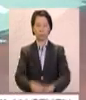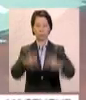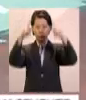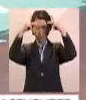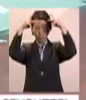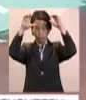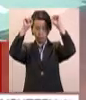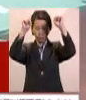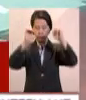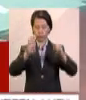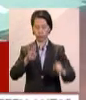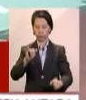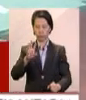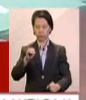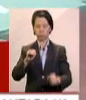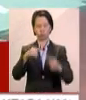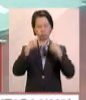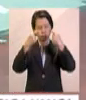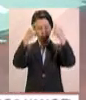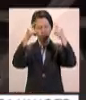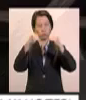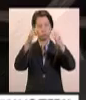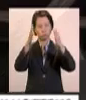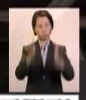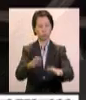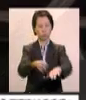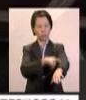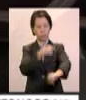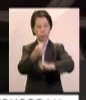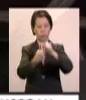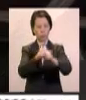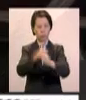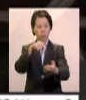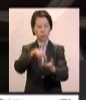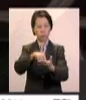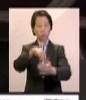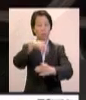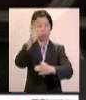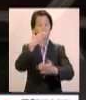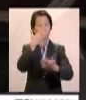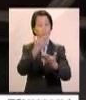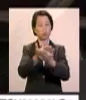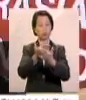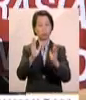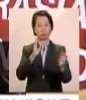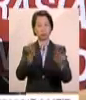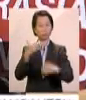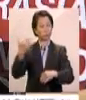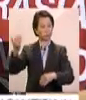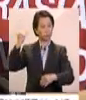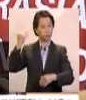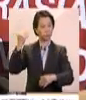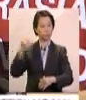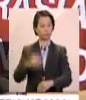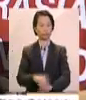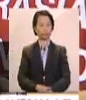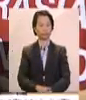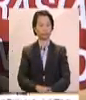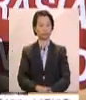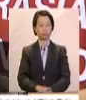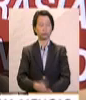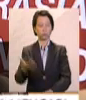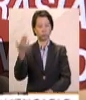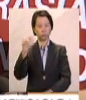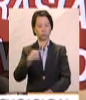Presiden BAM itu menyifatkan pencapaian pemain negara sepanjang tahun ini lebih baik berbanding musim lalu. Dulu saya CNT